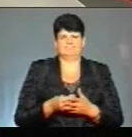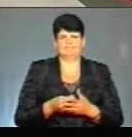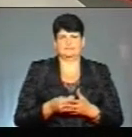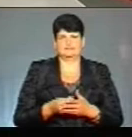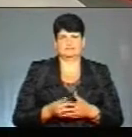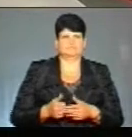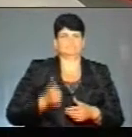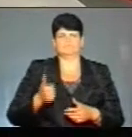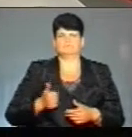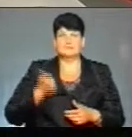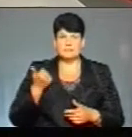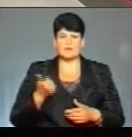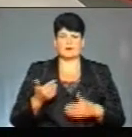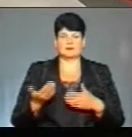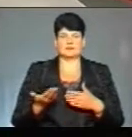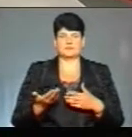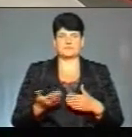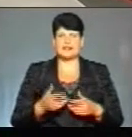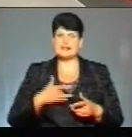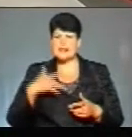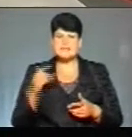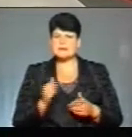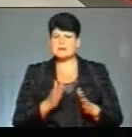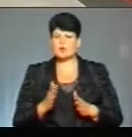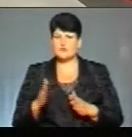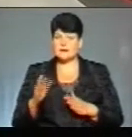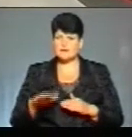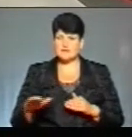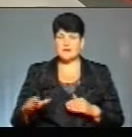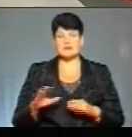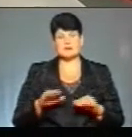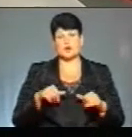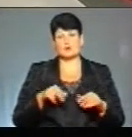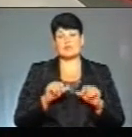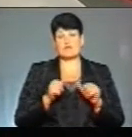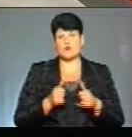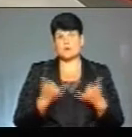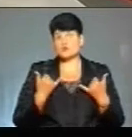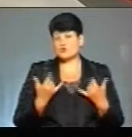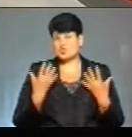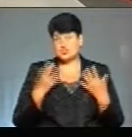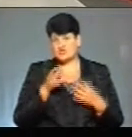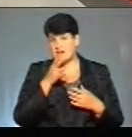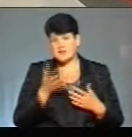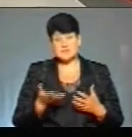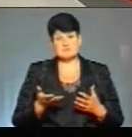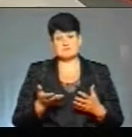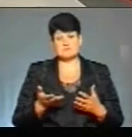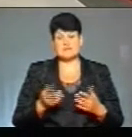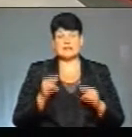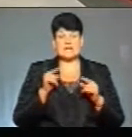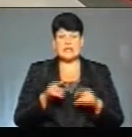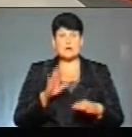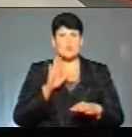своє дисциплінування учнів. Учні ходили у формі. На сьогоднішній час